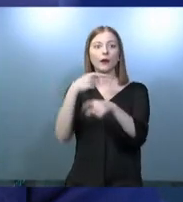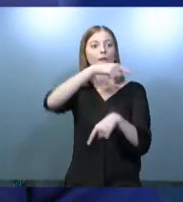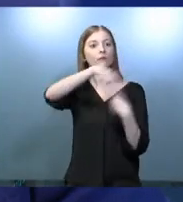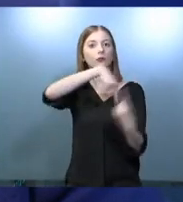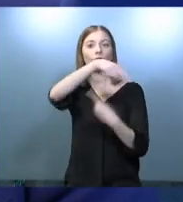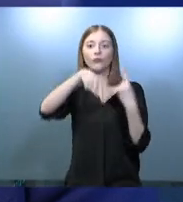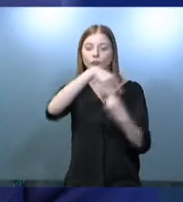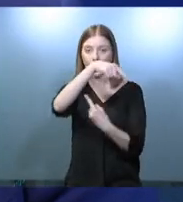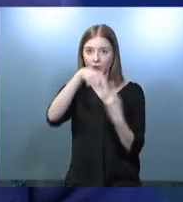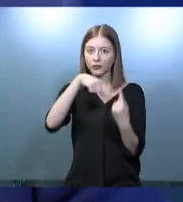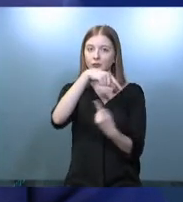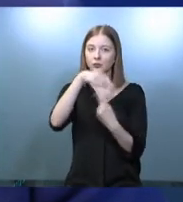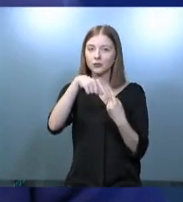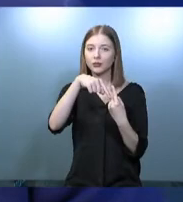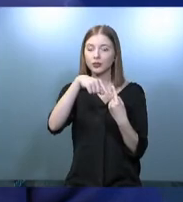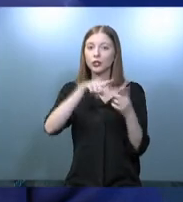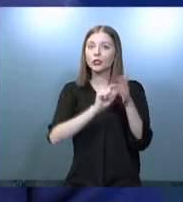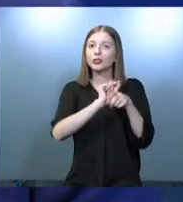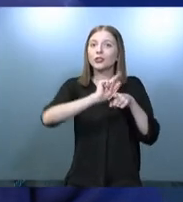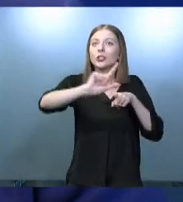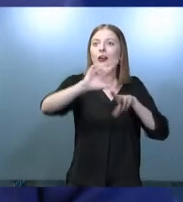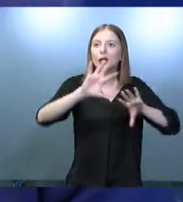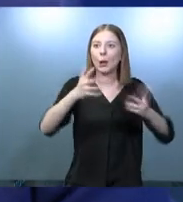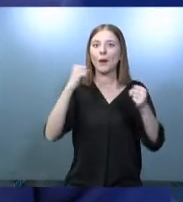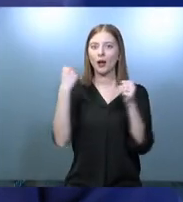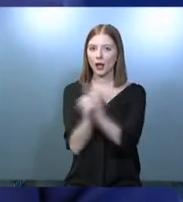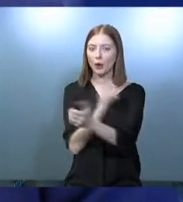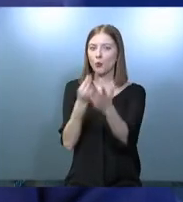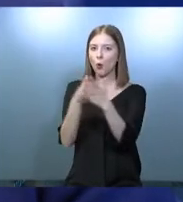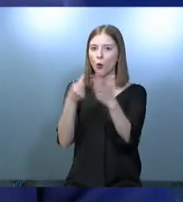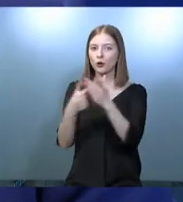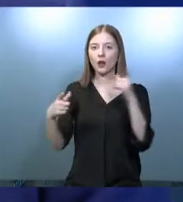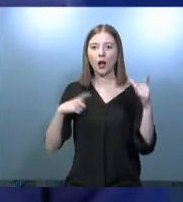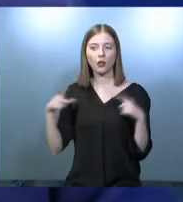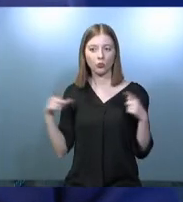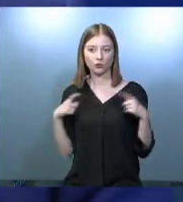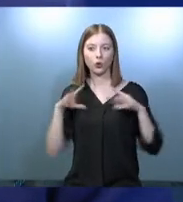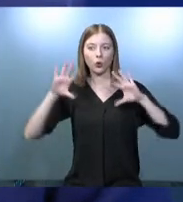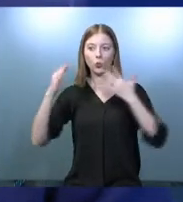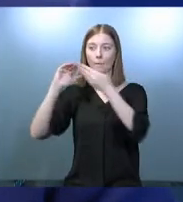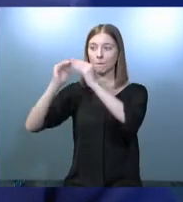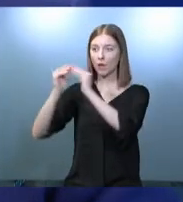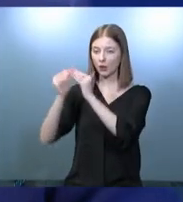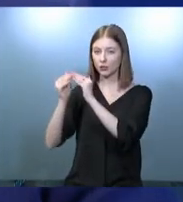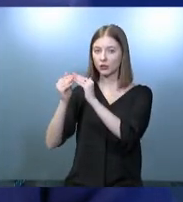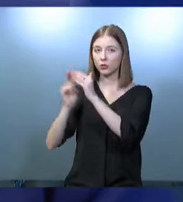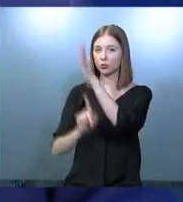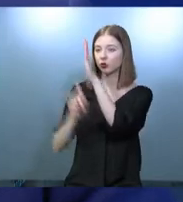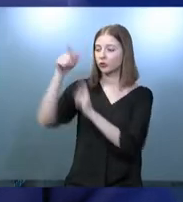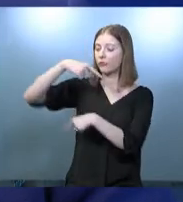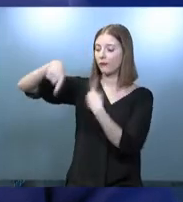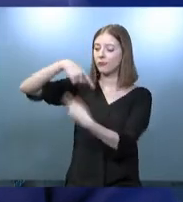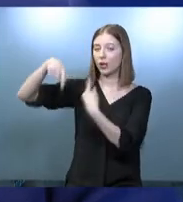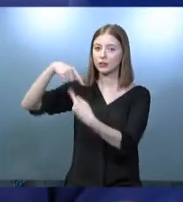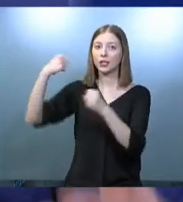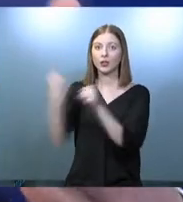daryti turėtų būti mokestinės atostogas. Aš manyčiau, verslo pradėjus daryti mieste, mokestinės atostogas tam